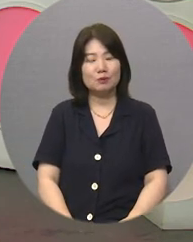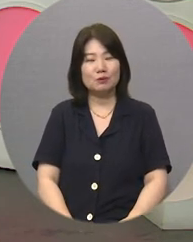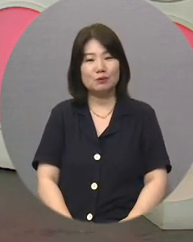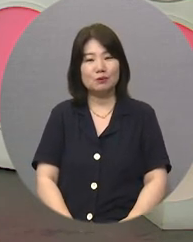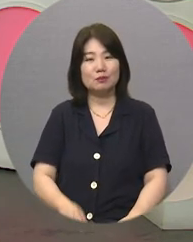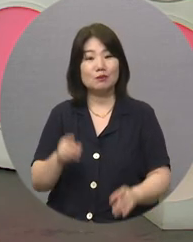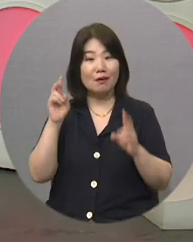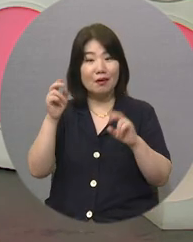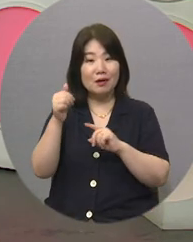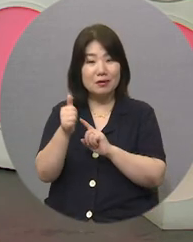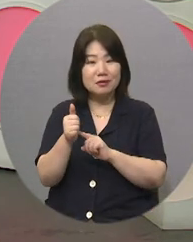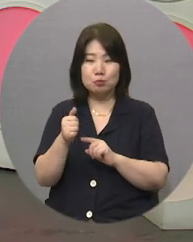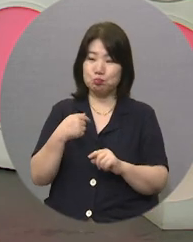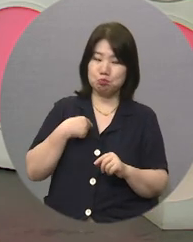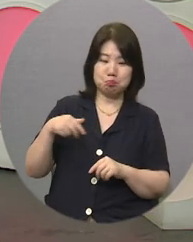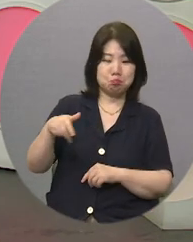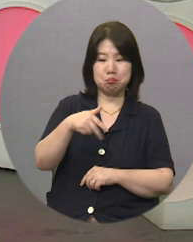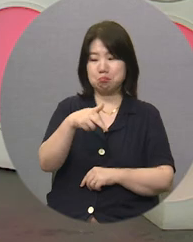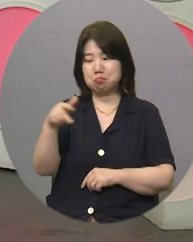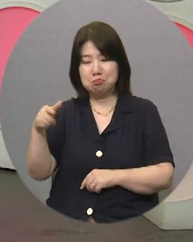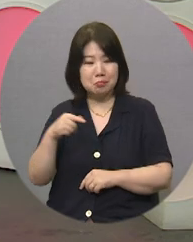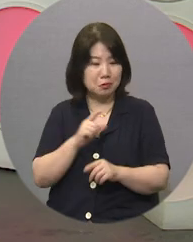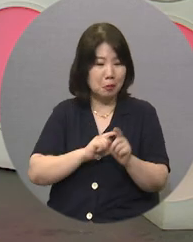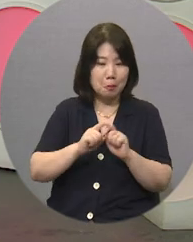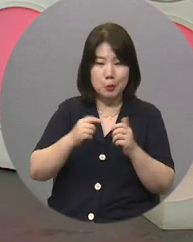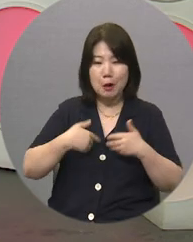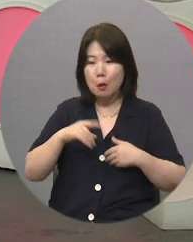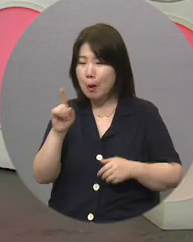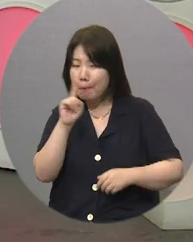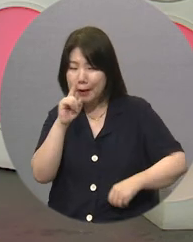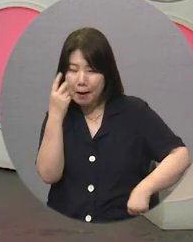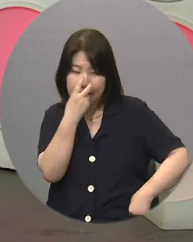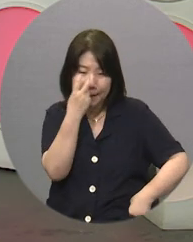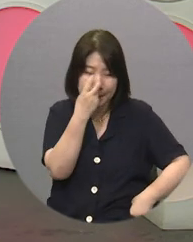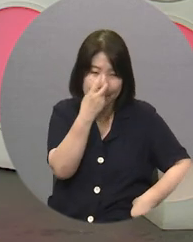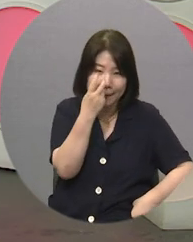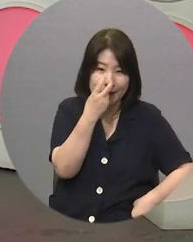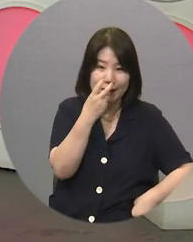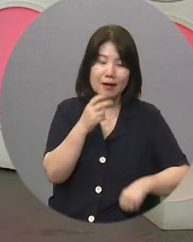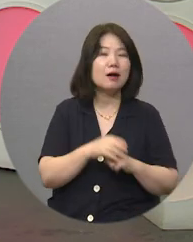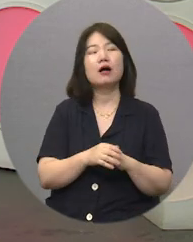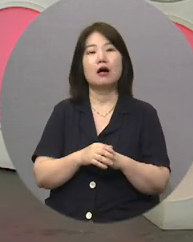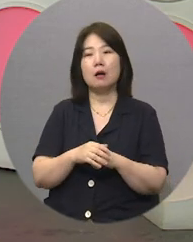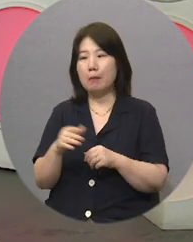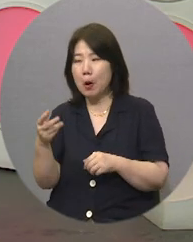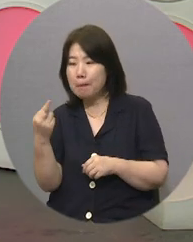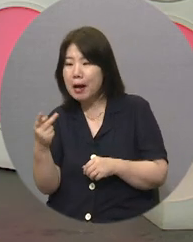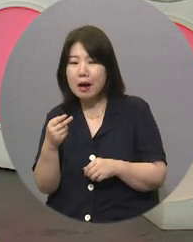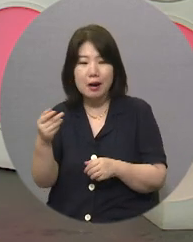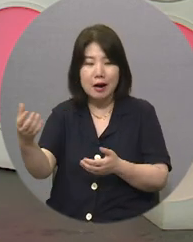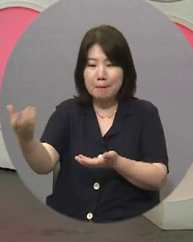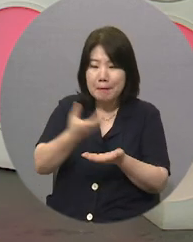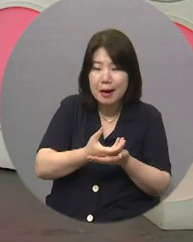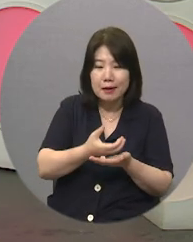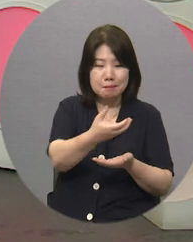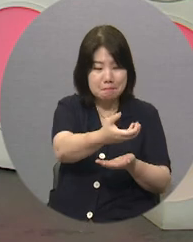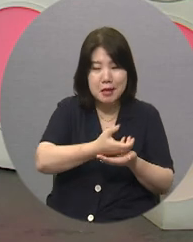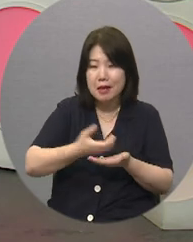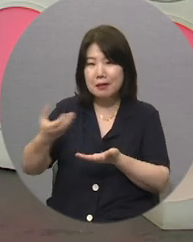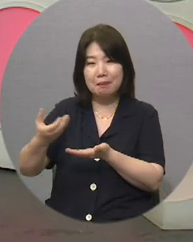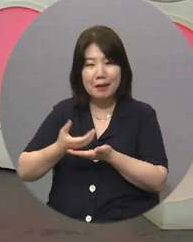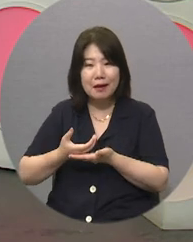그리고 사장님은 제 주변을 서성이며 더 필요한 것이 없는지 살피고는 말하기 전에